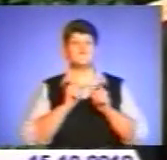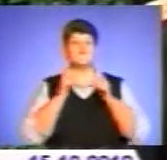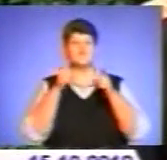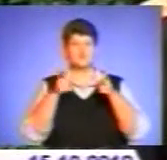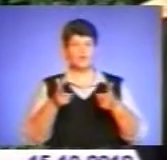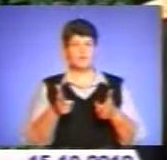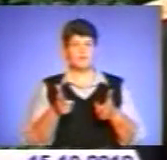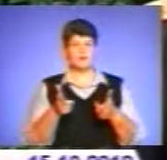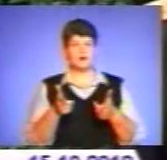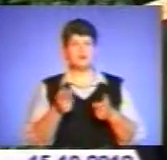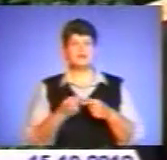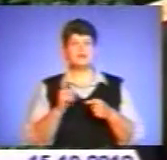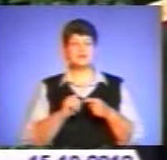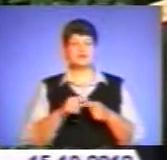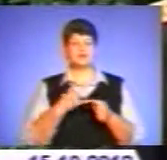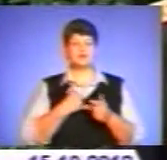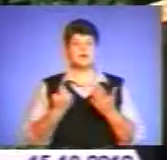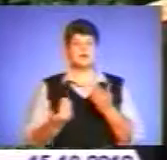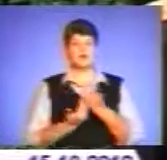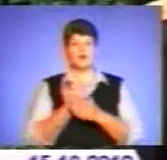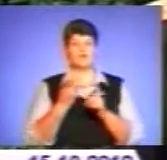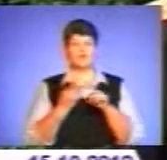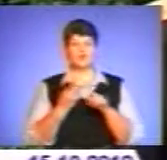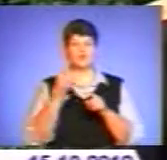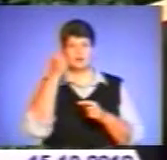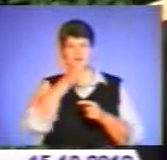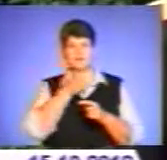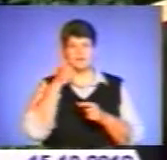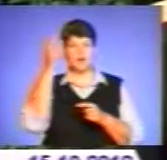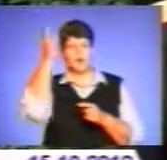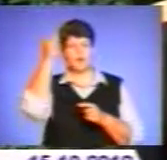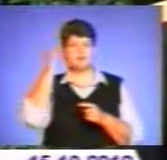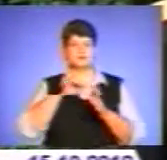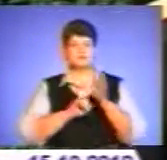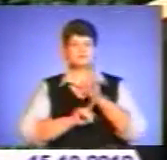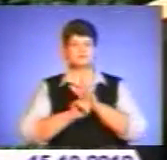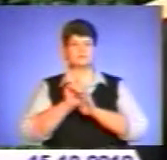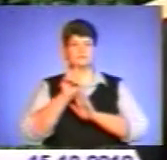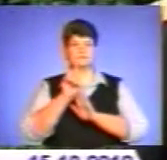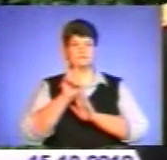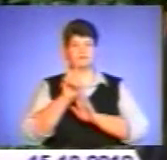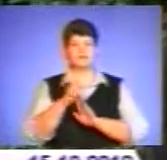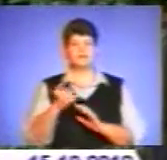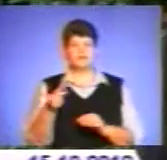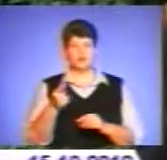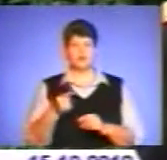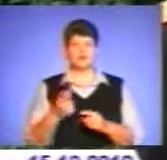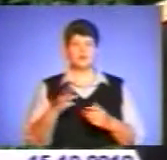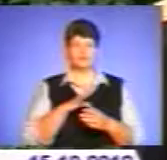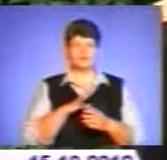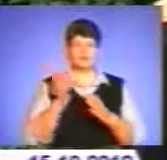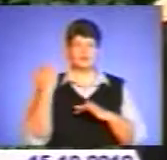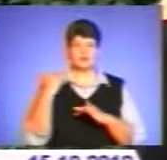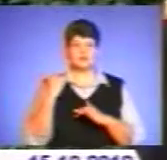вступають. Це в нас нове, вже другий рік, як вже козацтво зародилося. А ви в нас на Тернопільщині вперше, чи ви вже тут